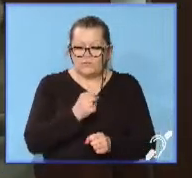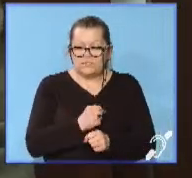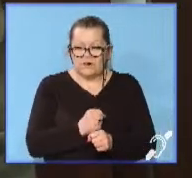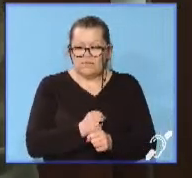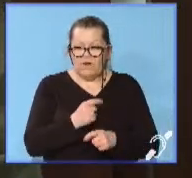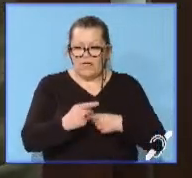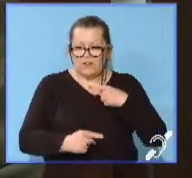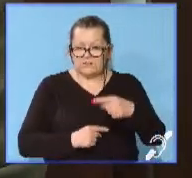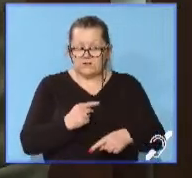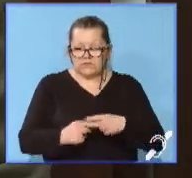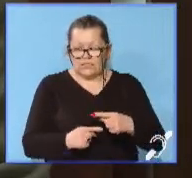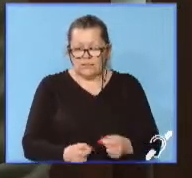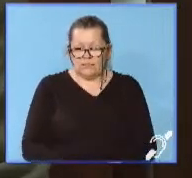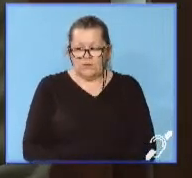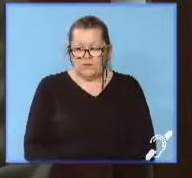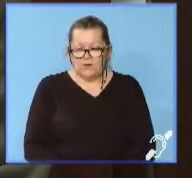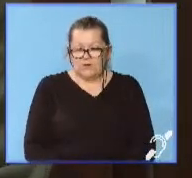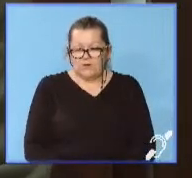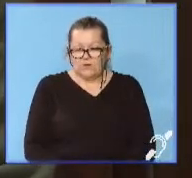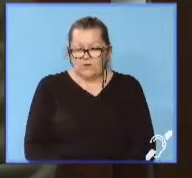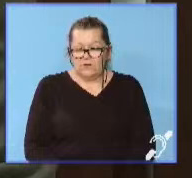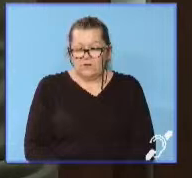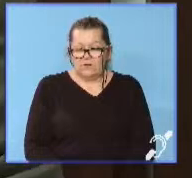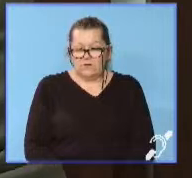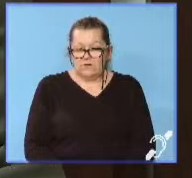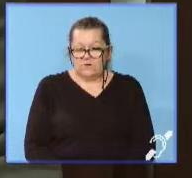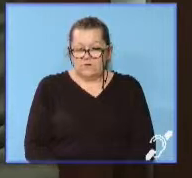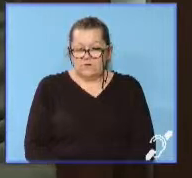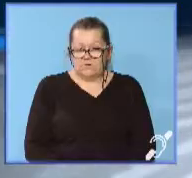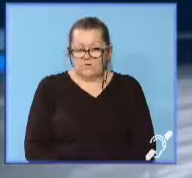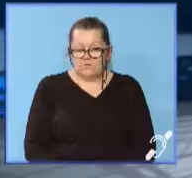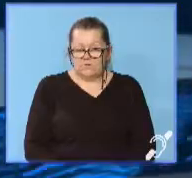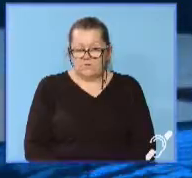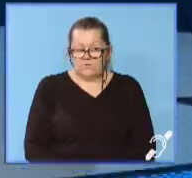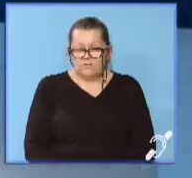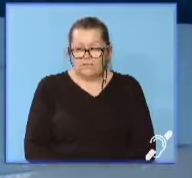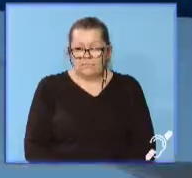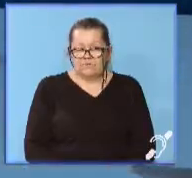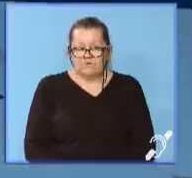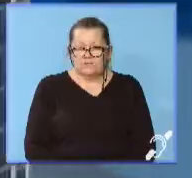muncii Mai degrabă astea mi se par fenomene importante și demne de